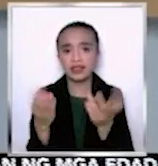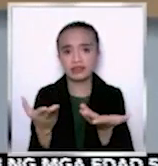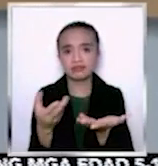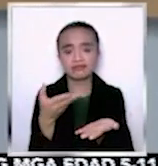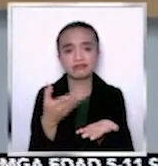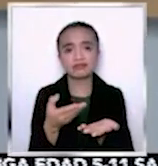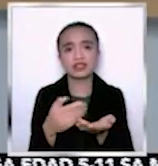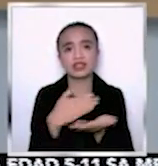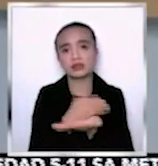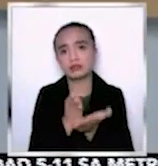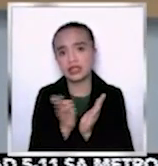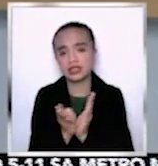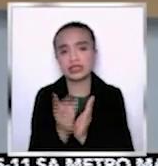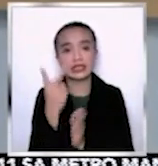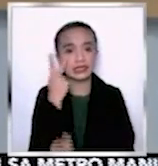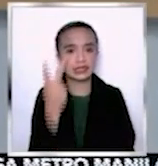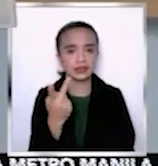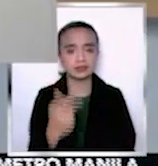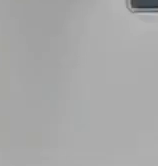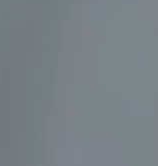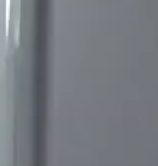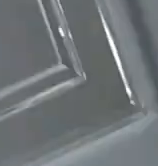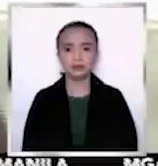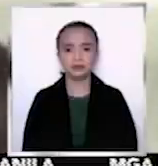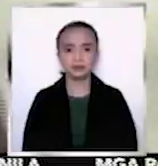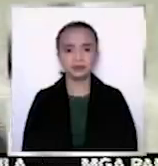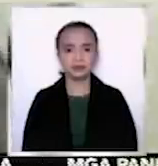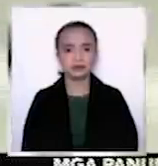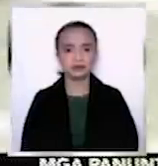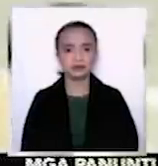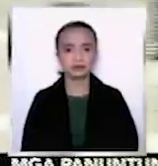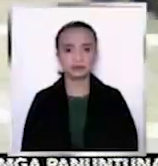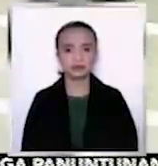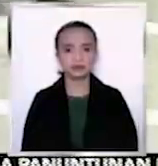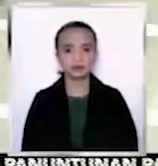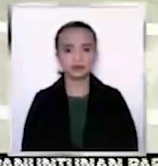LTFRB, tinutukan ni June Veneracion.